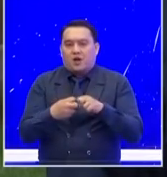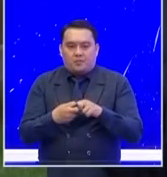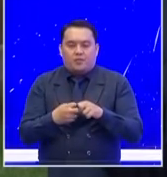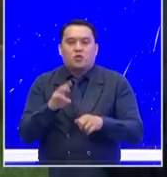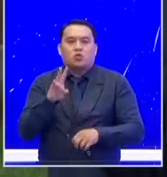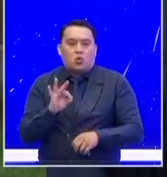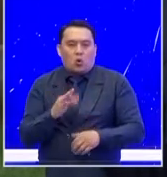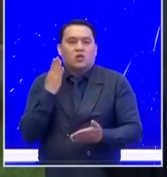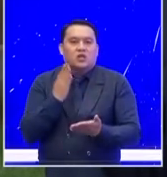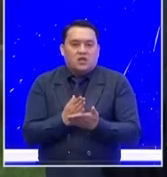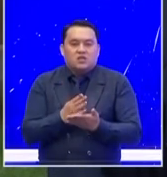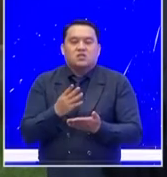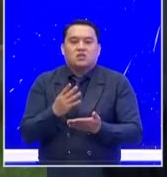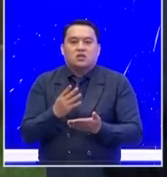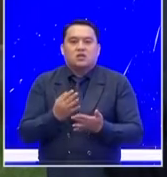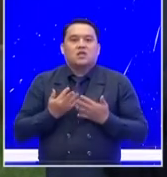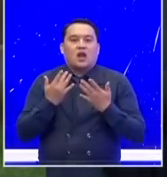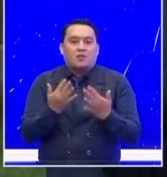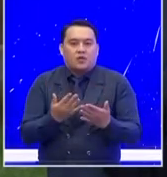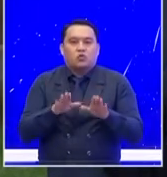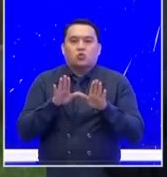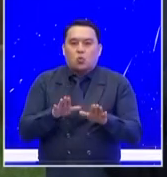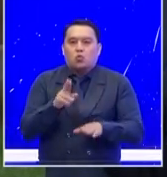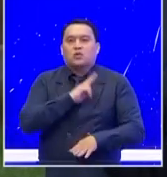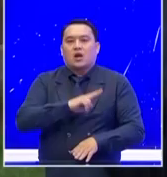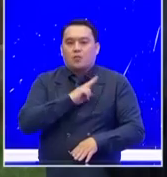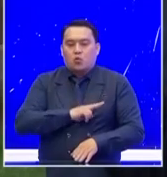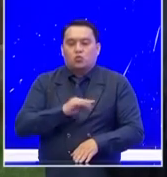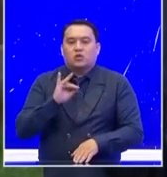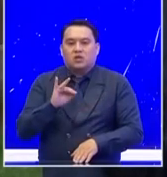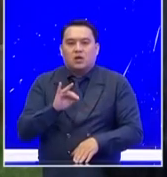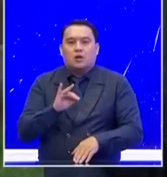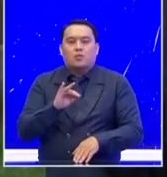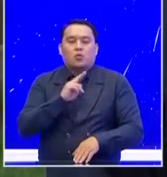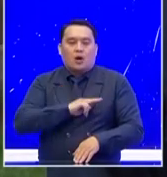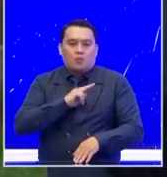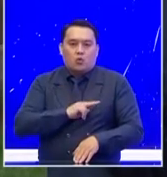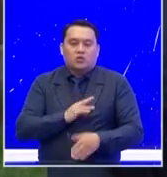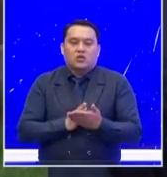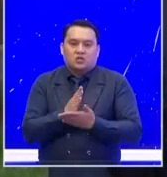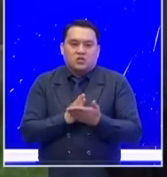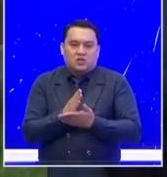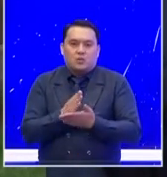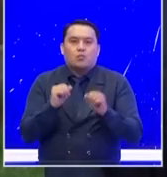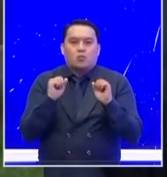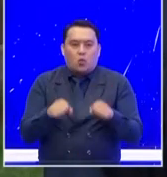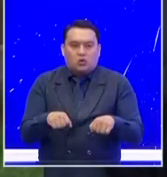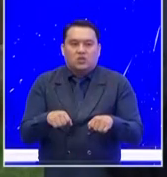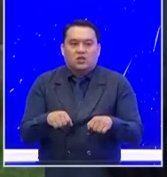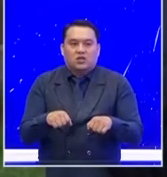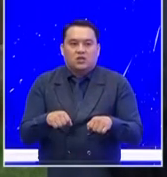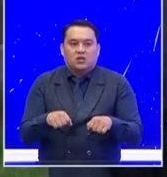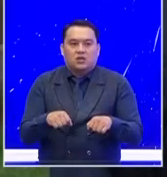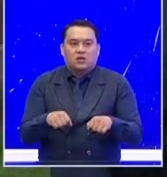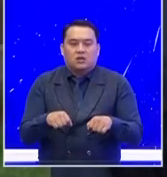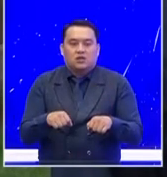Но единственное условие, требование – это только на работу, по работе. Также можно